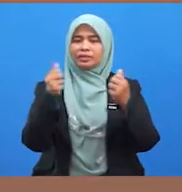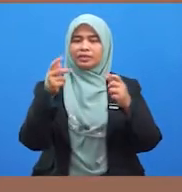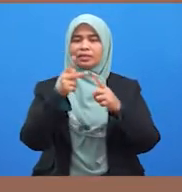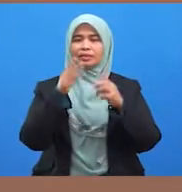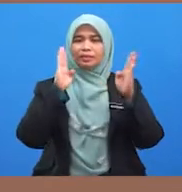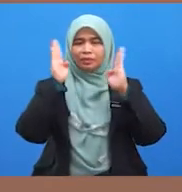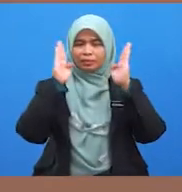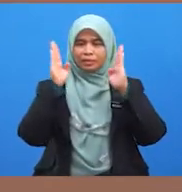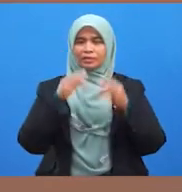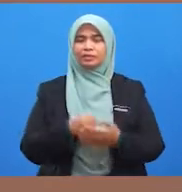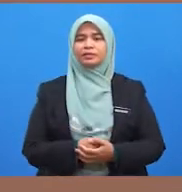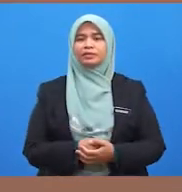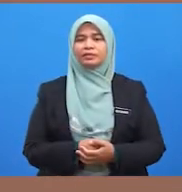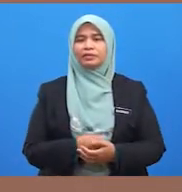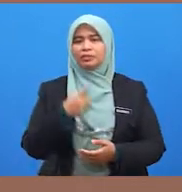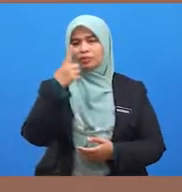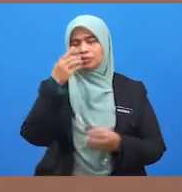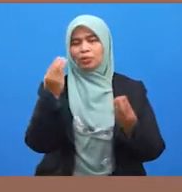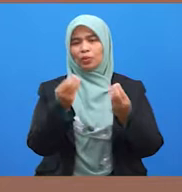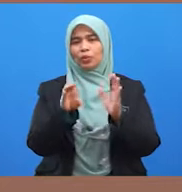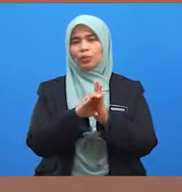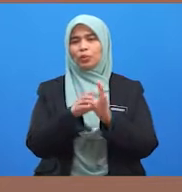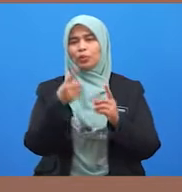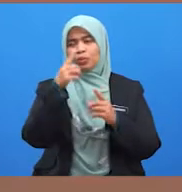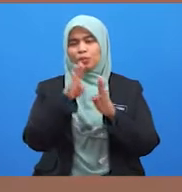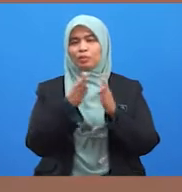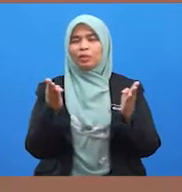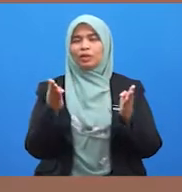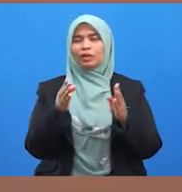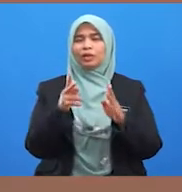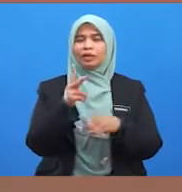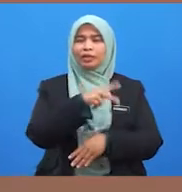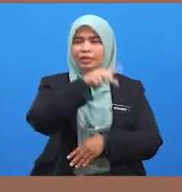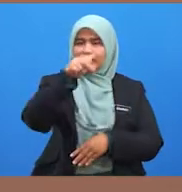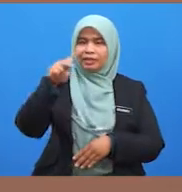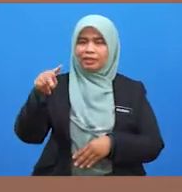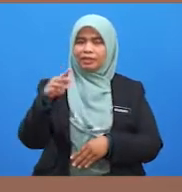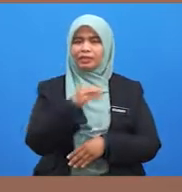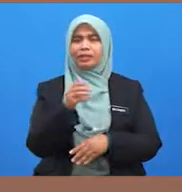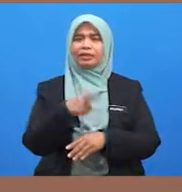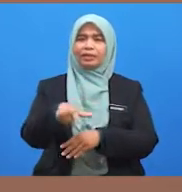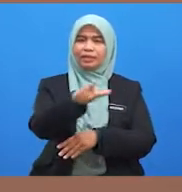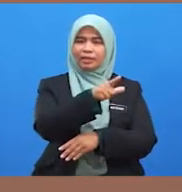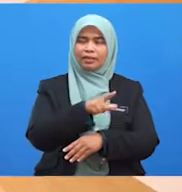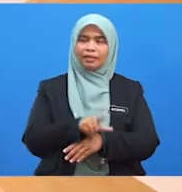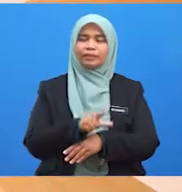dan melaburkan modal untuk membuka kilang, perniagaan dan ladang. Hebat